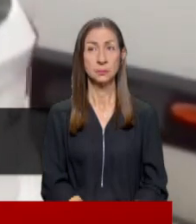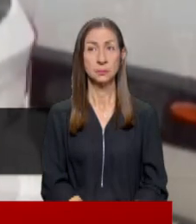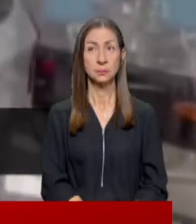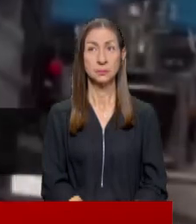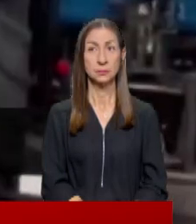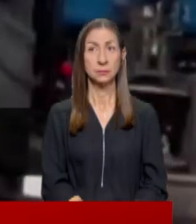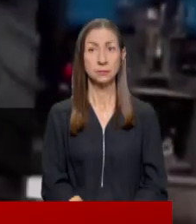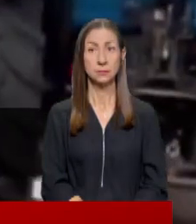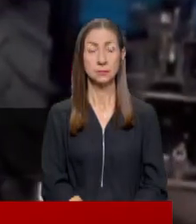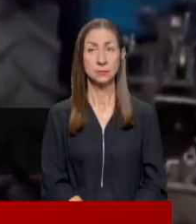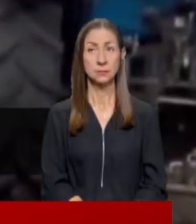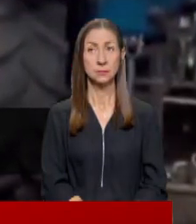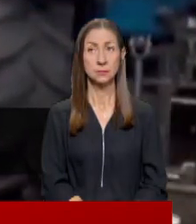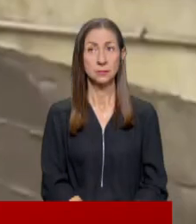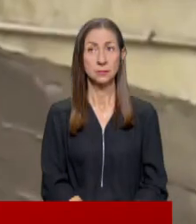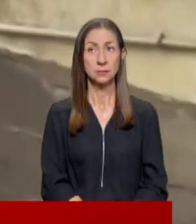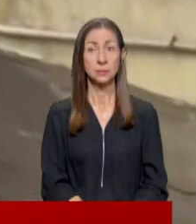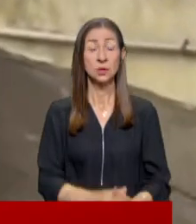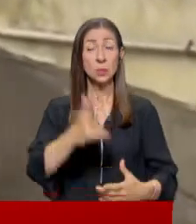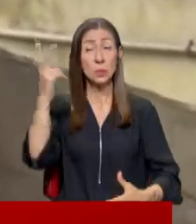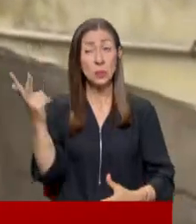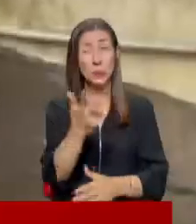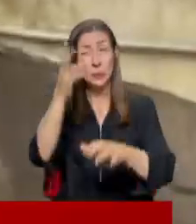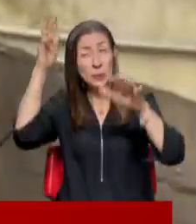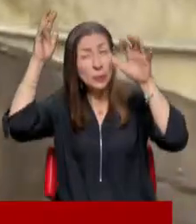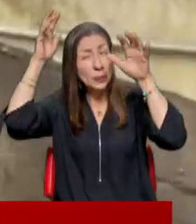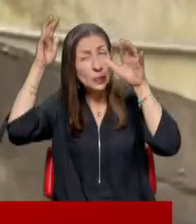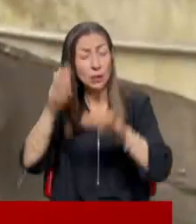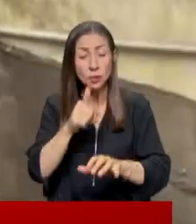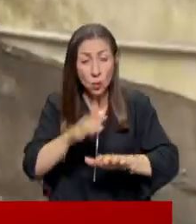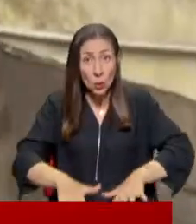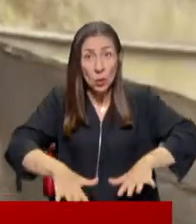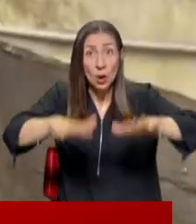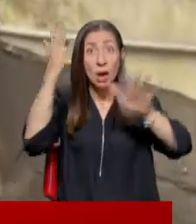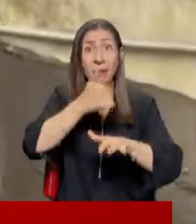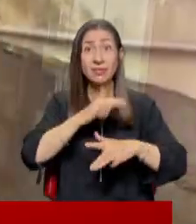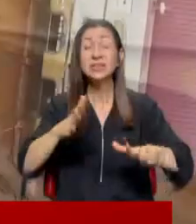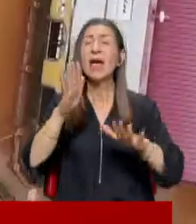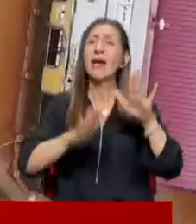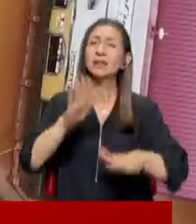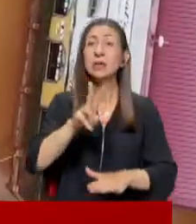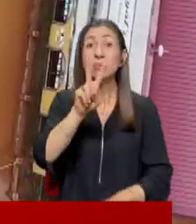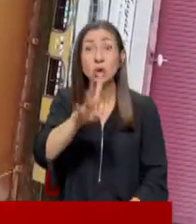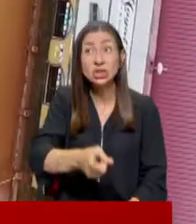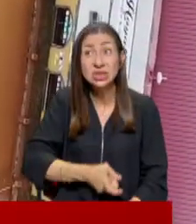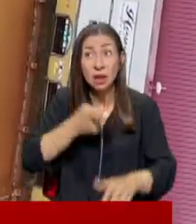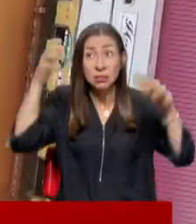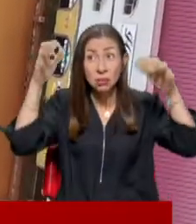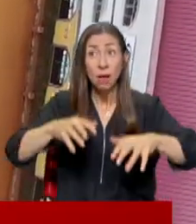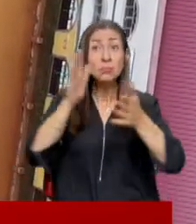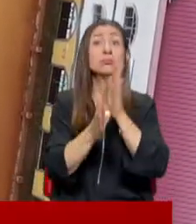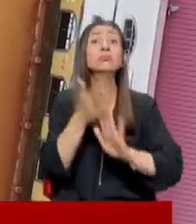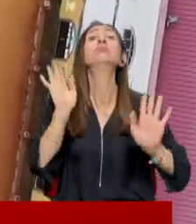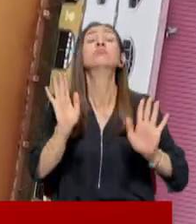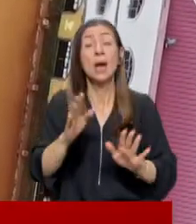ana. Su aniden bastırdı. Kuvvetli yağış aniden sele dönüştü Karadeniz'de. Yaklaşık 24 saat yağmur